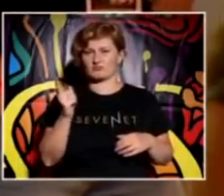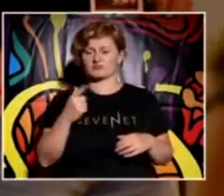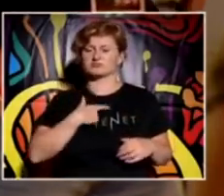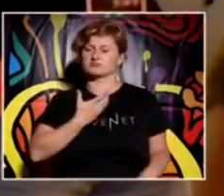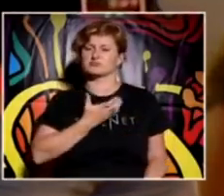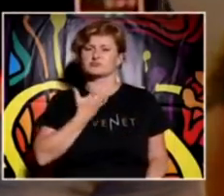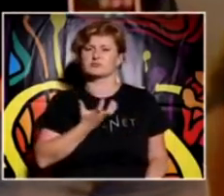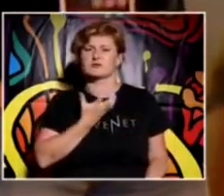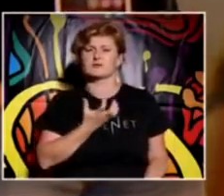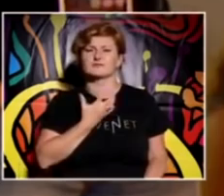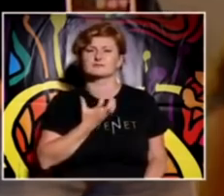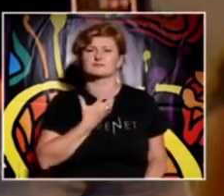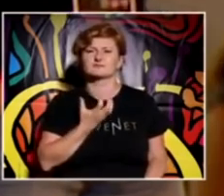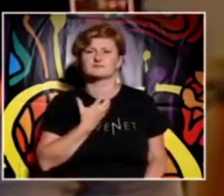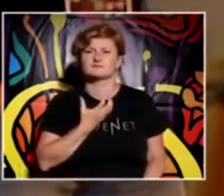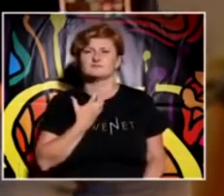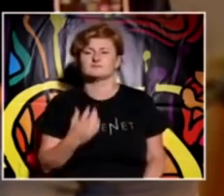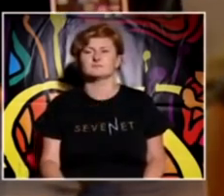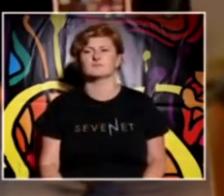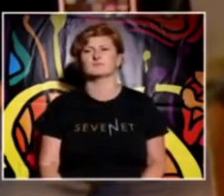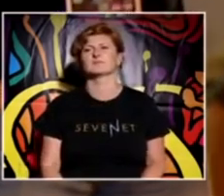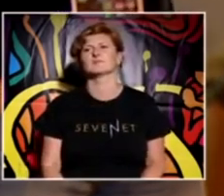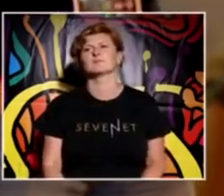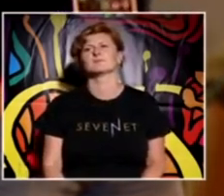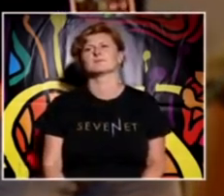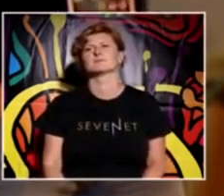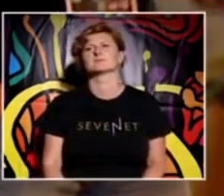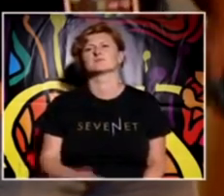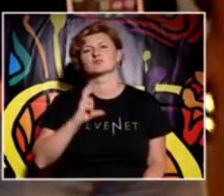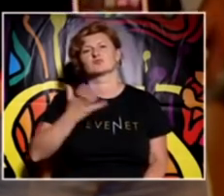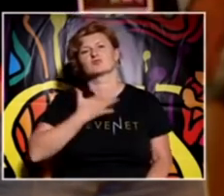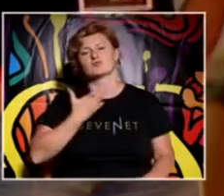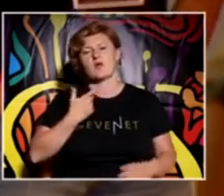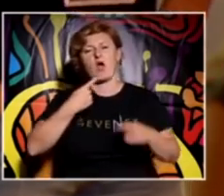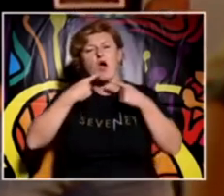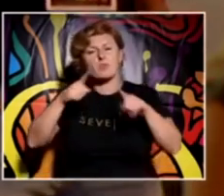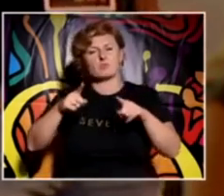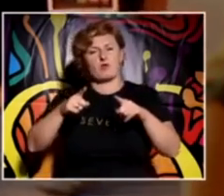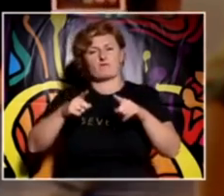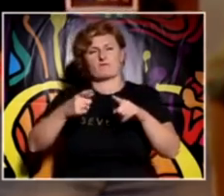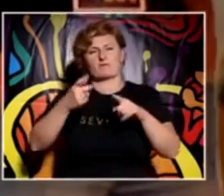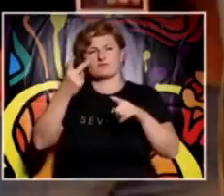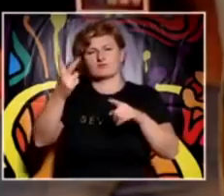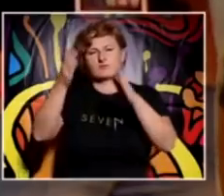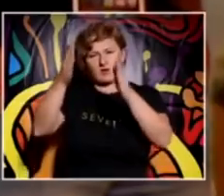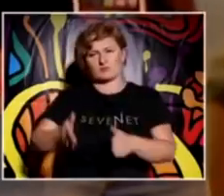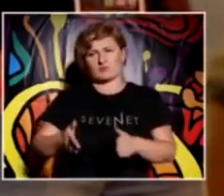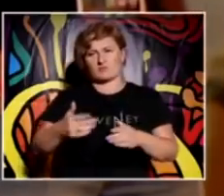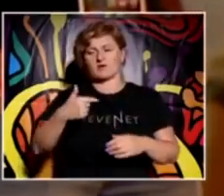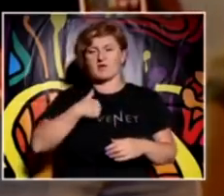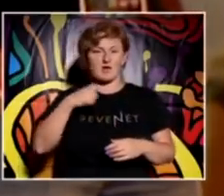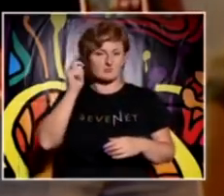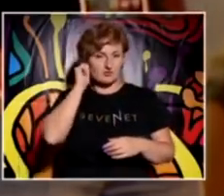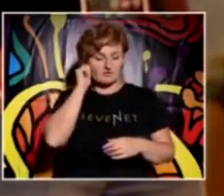poczucie, może nie wiem, czy przytłaczające, ale to odpowiedzialność za drugą osobę? Bo ja na przykład podróżując ze swoją